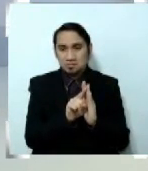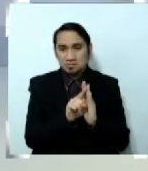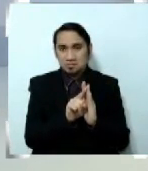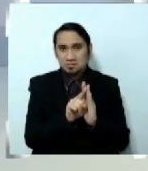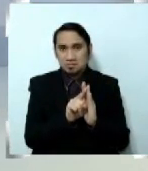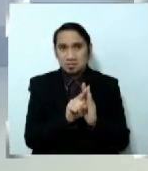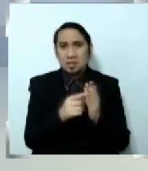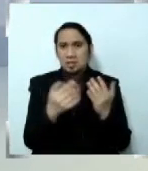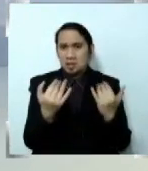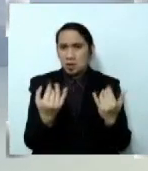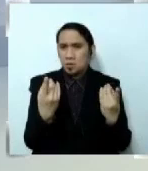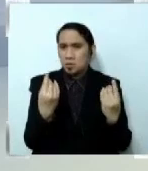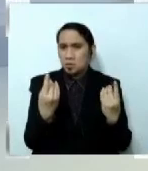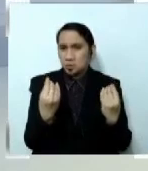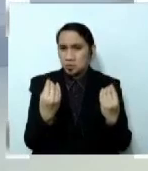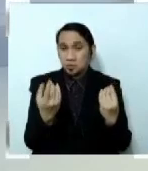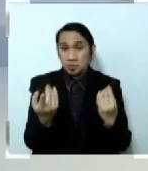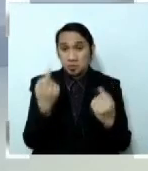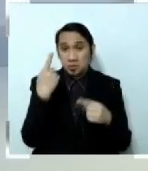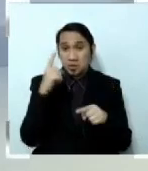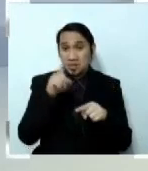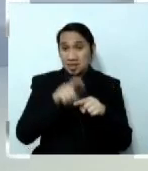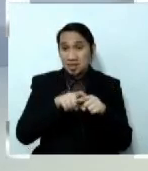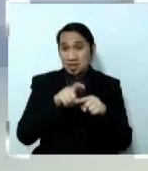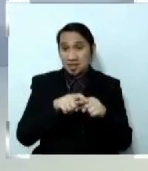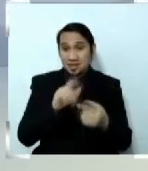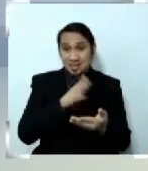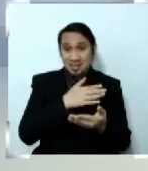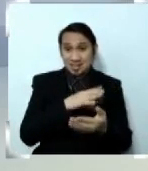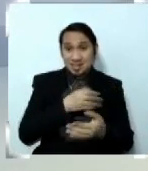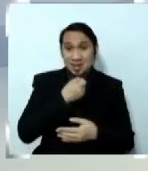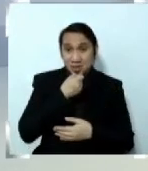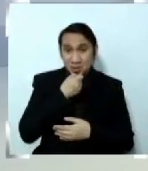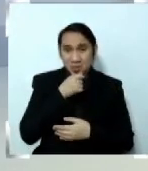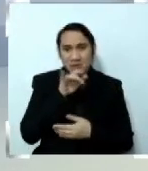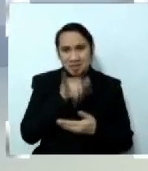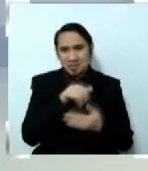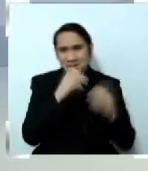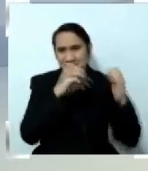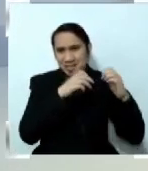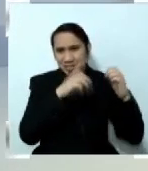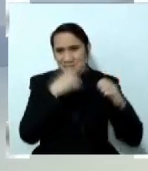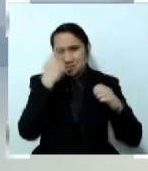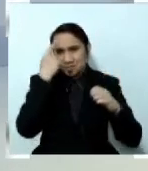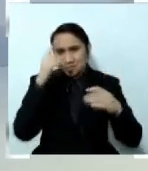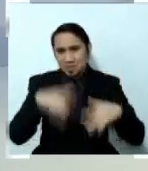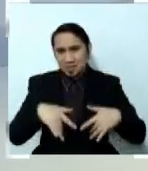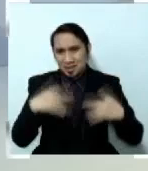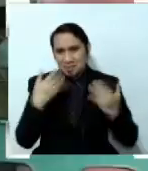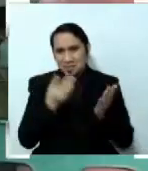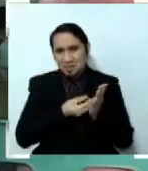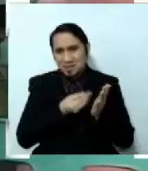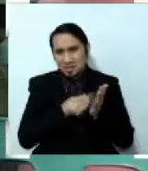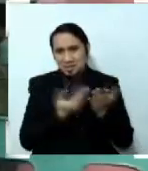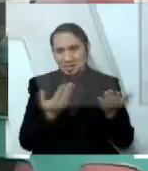mga nagpaparenta ng Bidyoke na doon umaasa ng hanap buhay nila? Saksi si John Benarasyon.